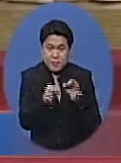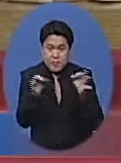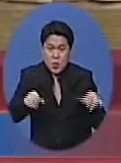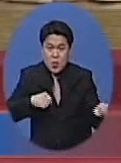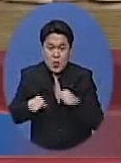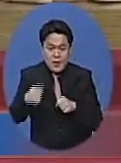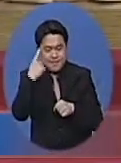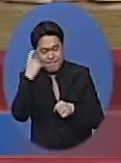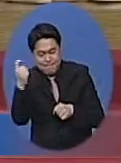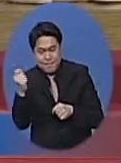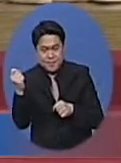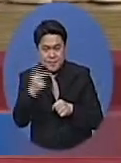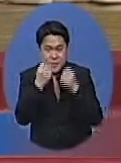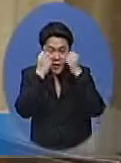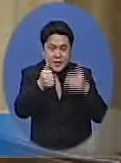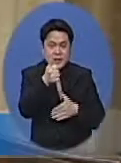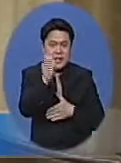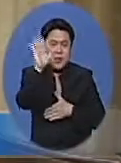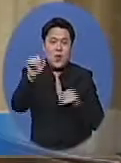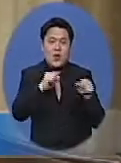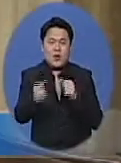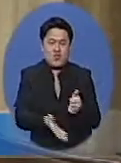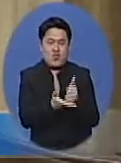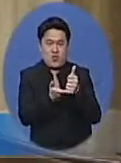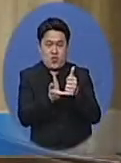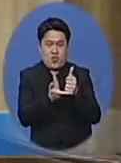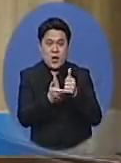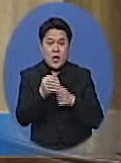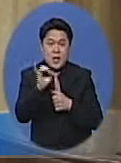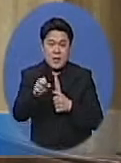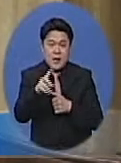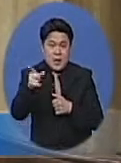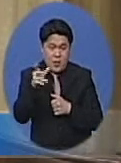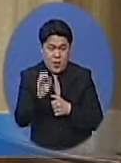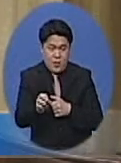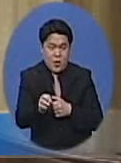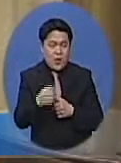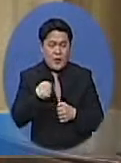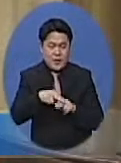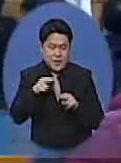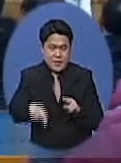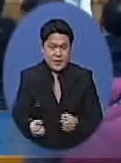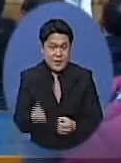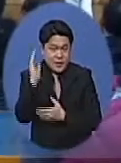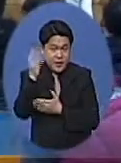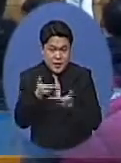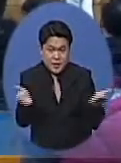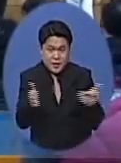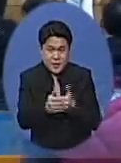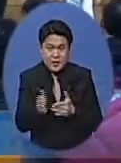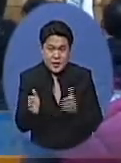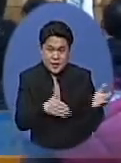활동을 추억하고 신임 회장의 앞으로의 활동을 격려하는 임태봉 회장의 이임사가 있었습니다.